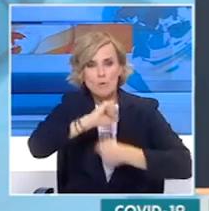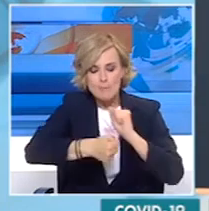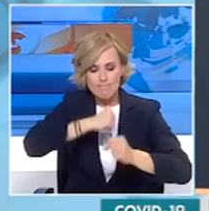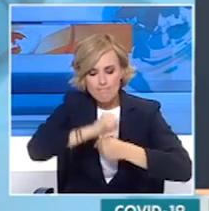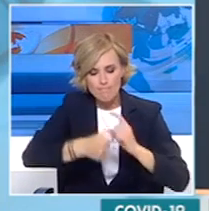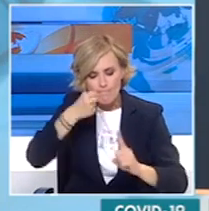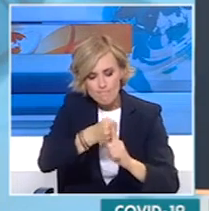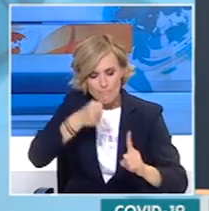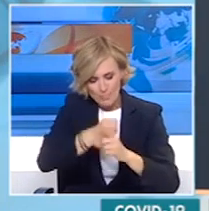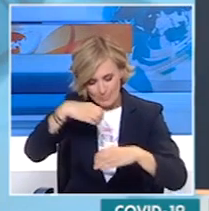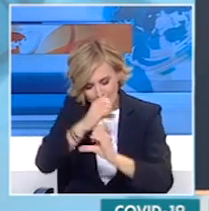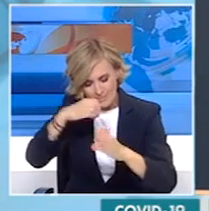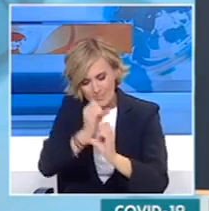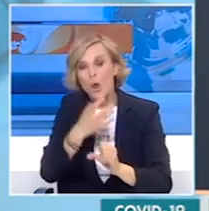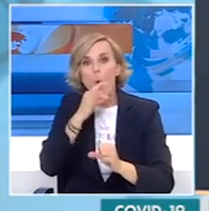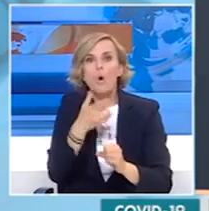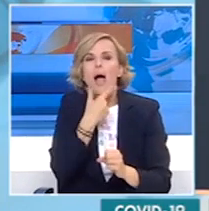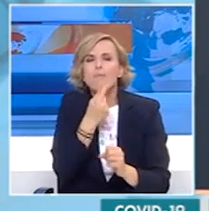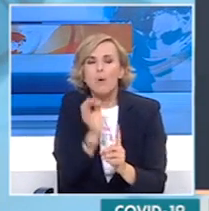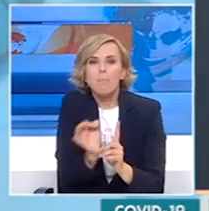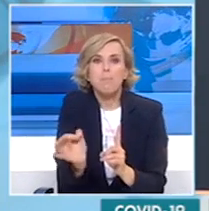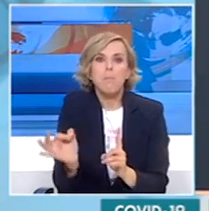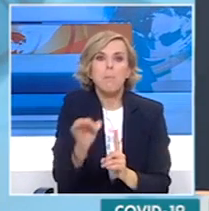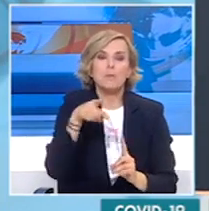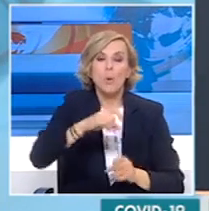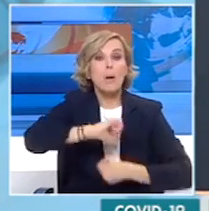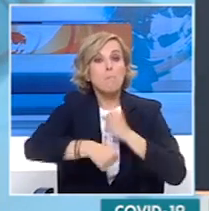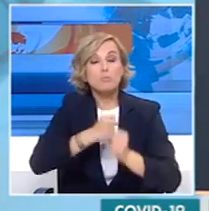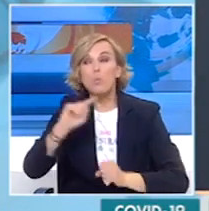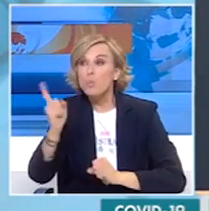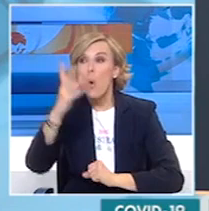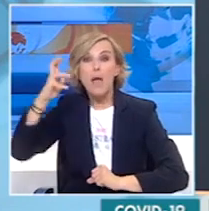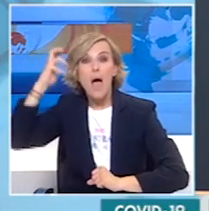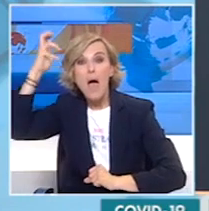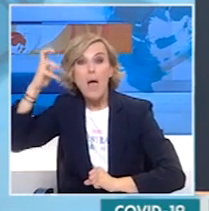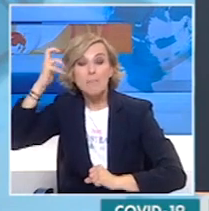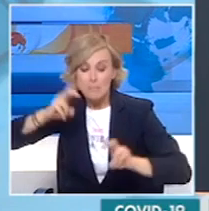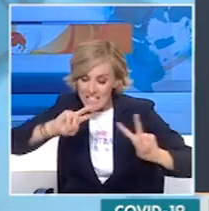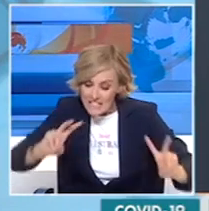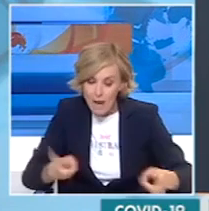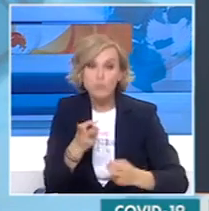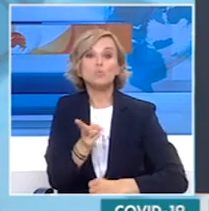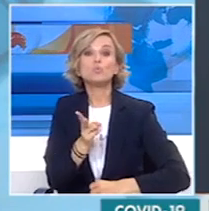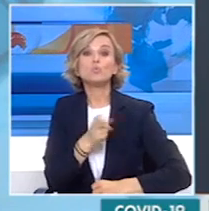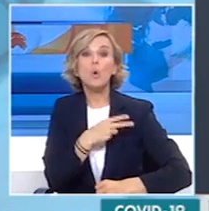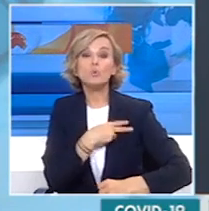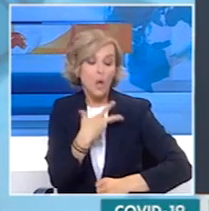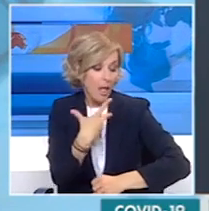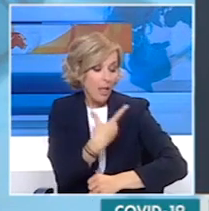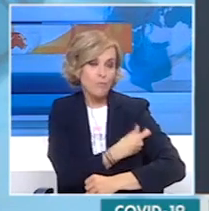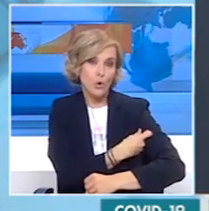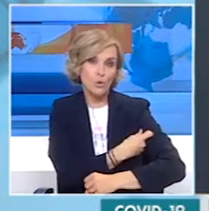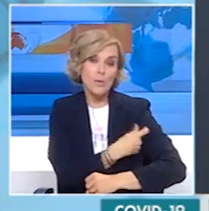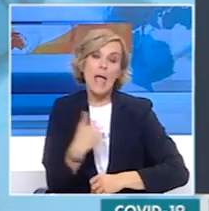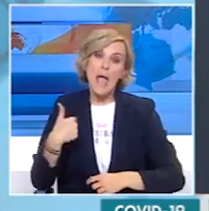τεράστια πανδημία με ανυπολόγιστες επιπτώσεις σε ανθρώπινες ζωές, την κοινωνία και την οικονομία. Και θεωρώ ότι έχουμε μια